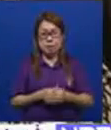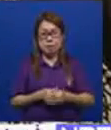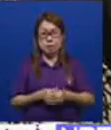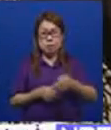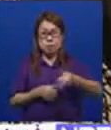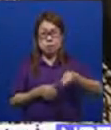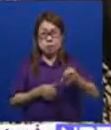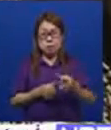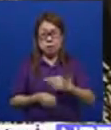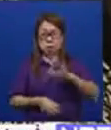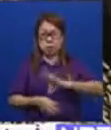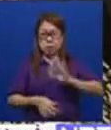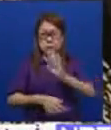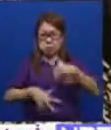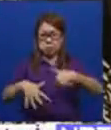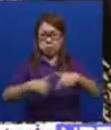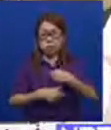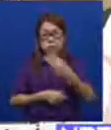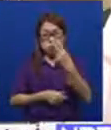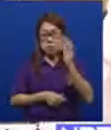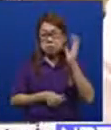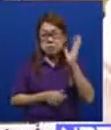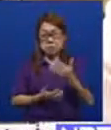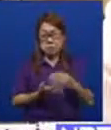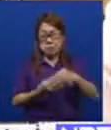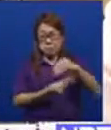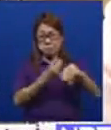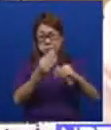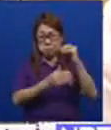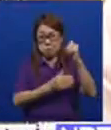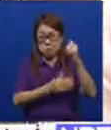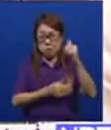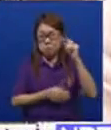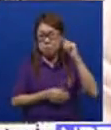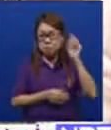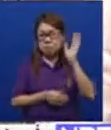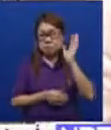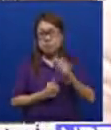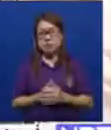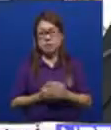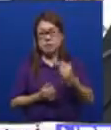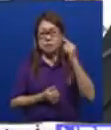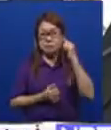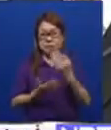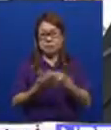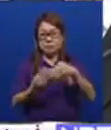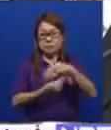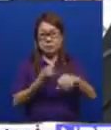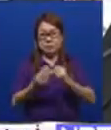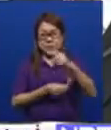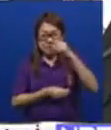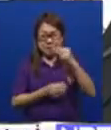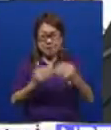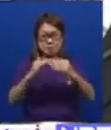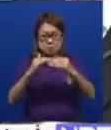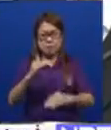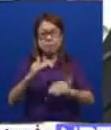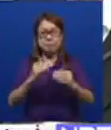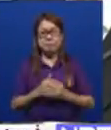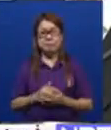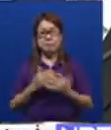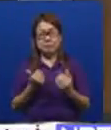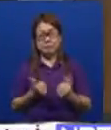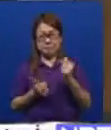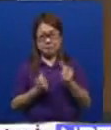ประชาชนอาจยังไม่ค่อยเชื่อมั่นว่าเศรษฐกิจจะฟื้นตัวเท่าที่ควรแต่เชื่อว่าเศรษฐกิจไทยถึงจุดต่ำสุดแล้วและ